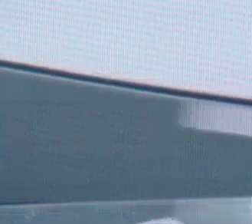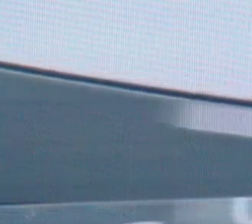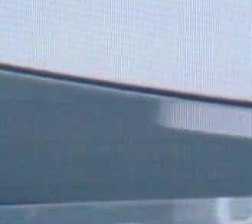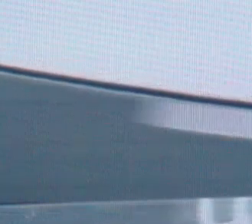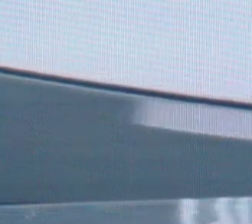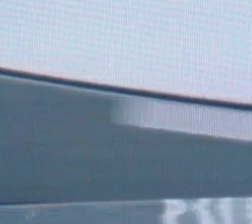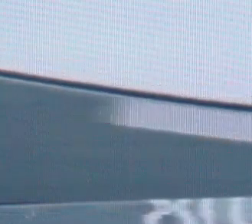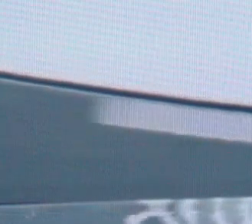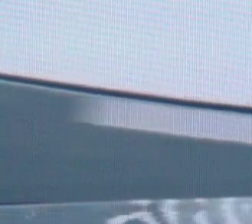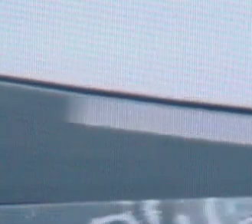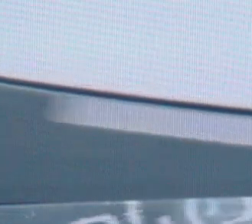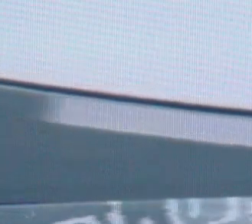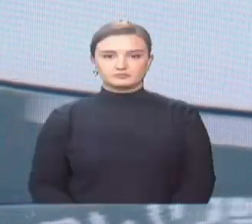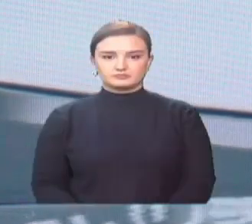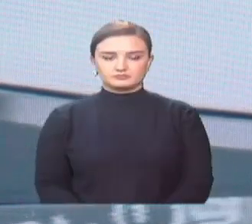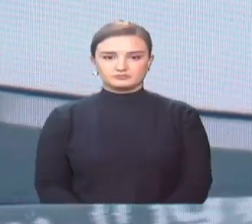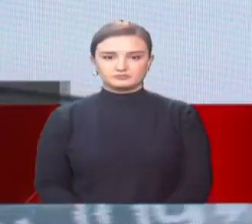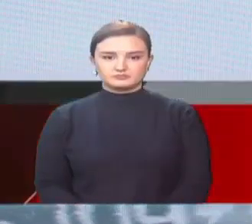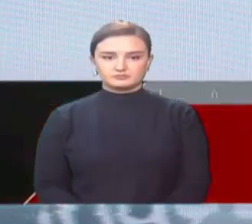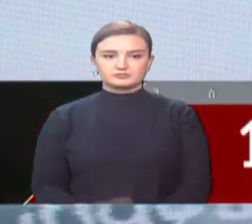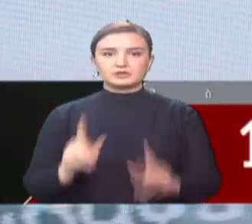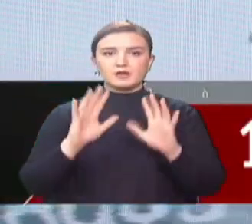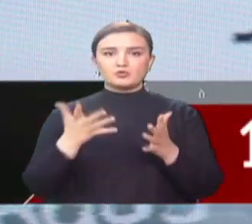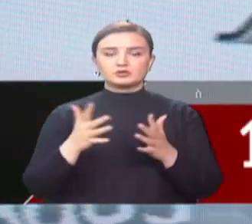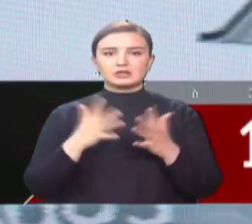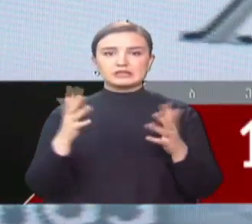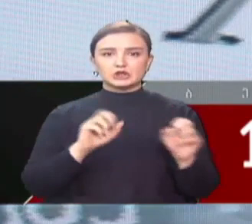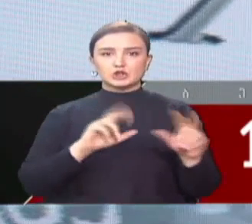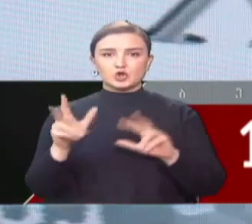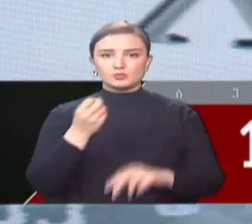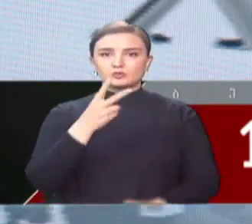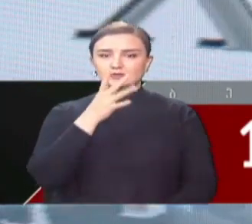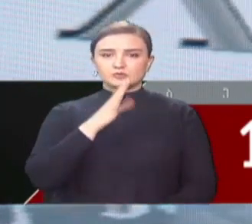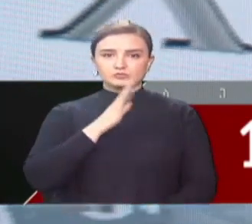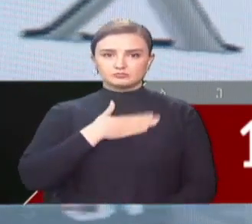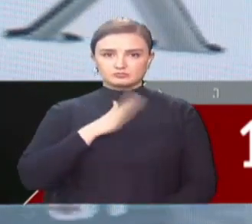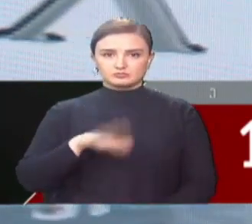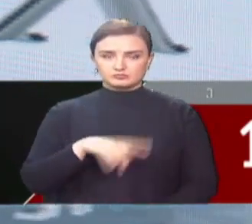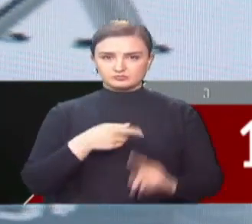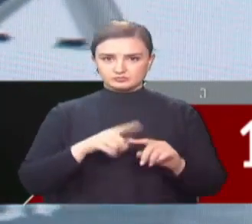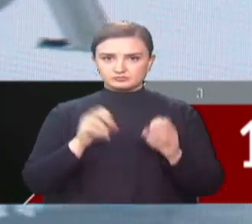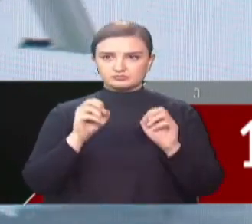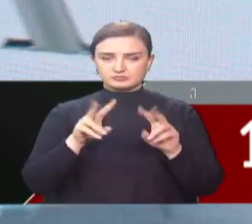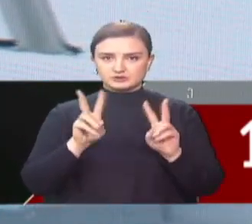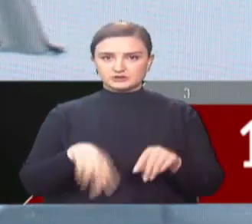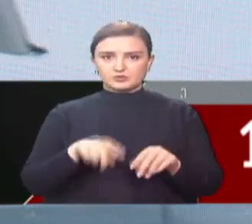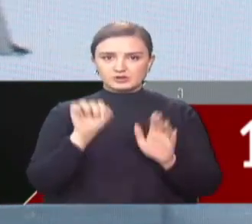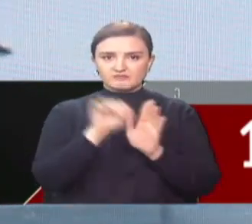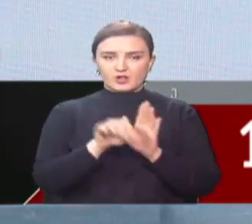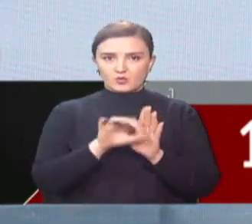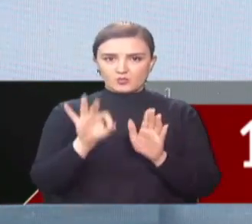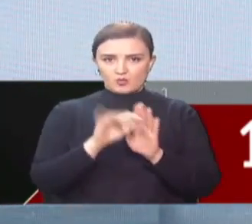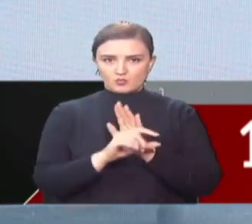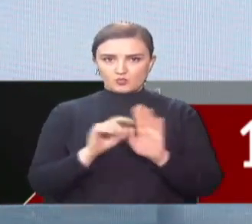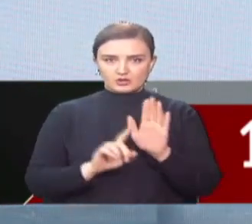მოხდა დიდი ღომში, სადაც 12 წლის გოგონა გარდაცვლილი იპოვეს. საქმეზე გამოძიება დამამძიმებელ გარემოებაში განზრახ პლელობის მუხლით მიმდინარეობს.